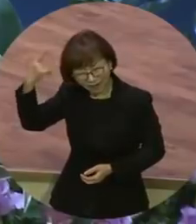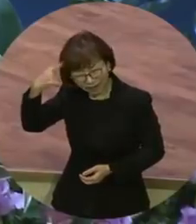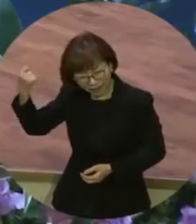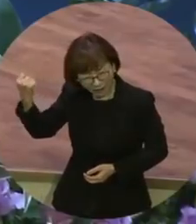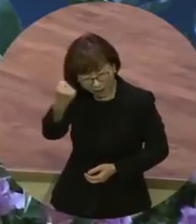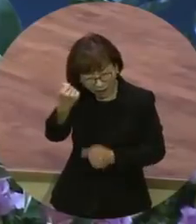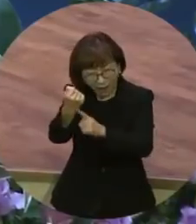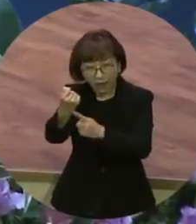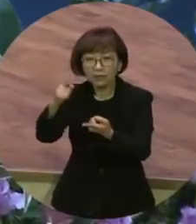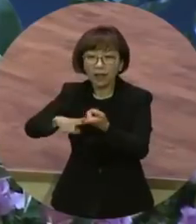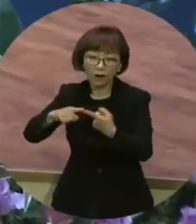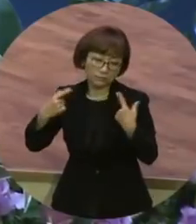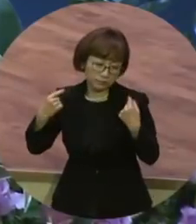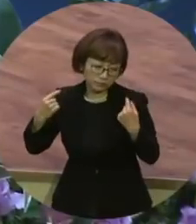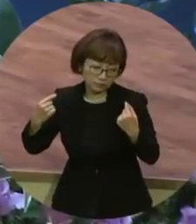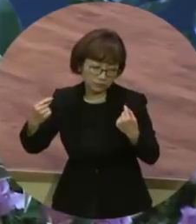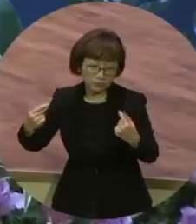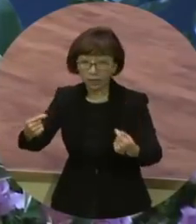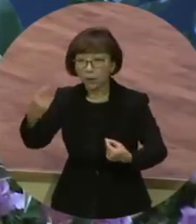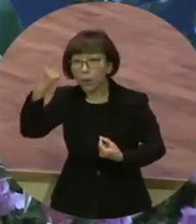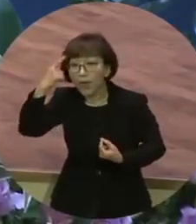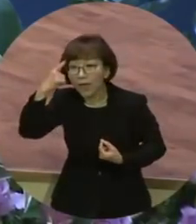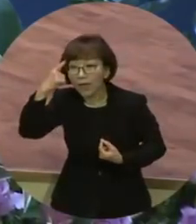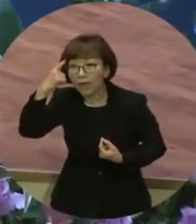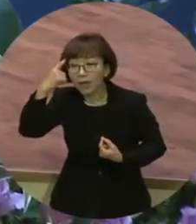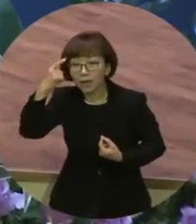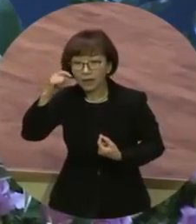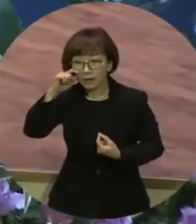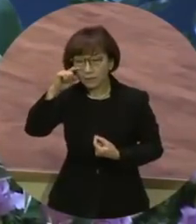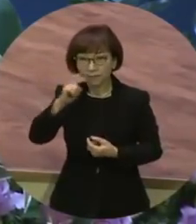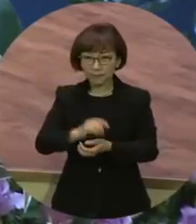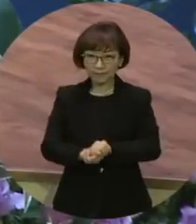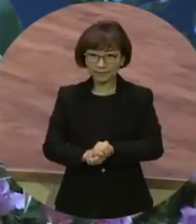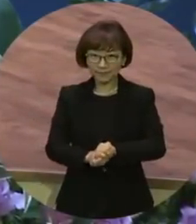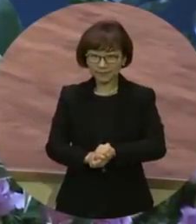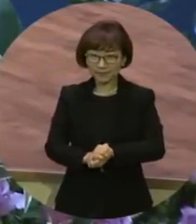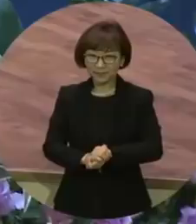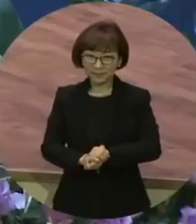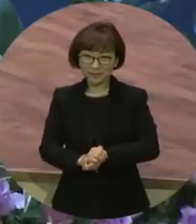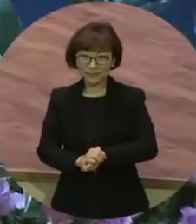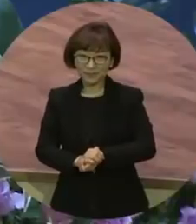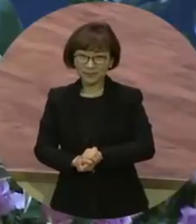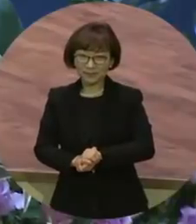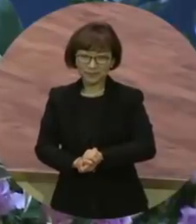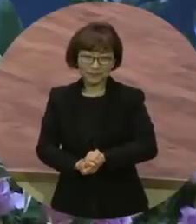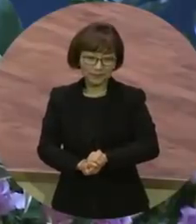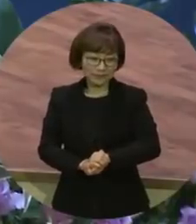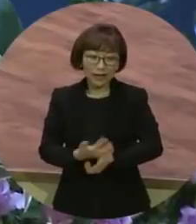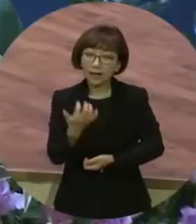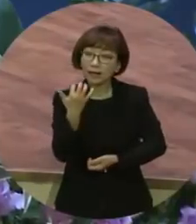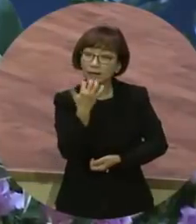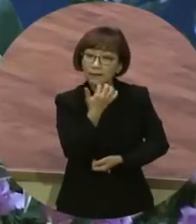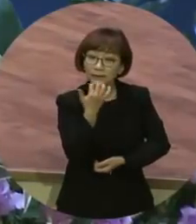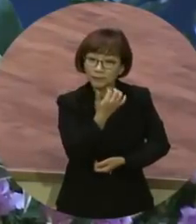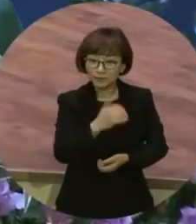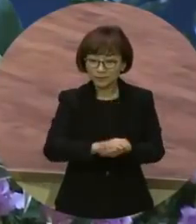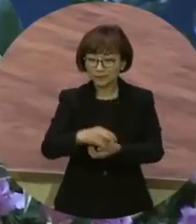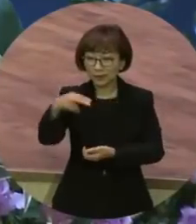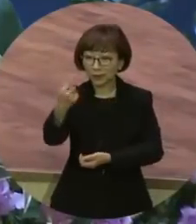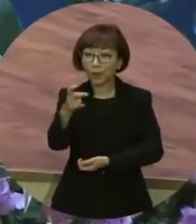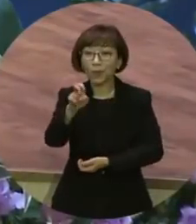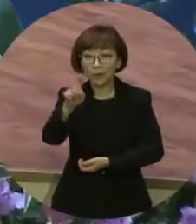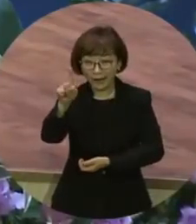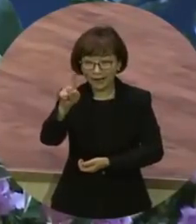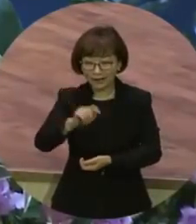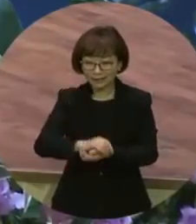왜 이 각인뿌리 체질이 쉽게 바뀌지 않을까요? 나도 베드로처럼 나도 도마처럼 바울처럼 예틀 버리고